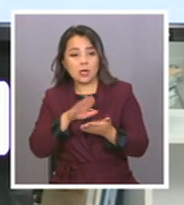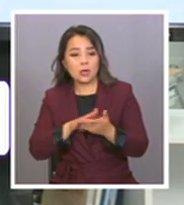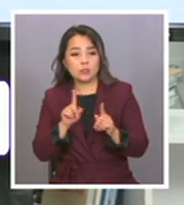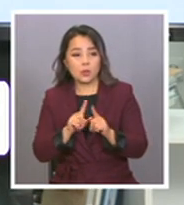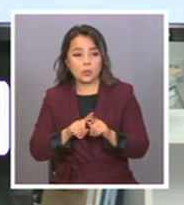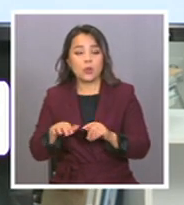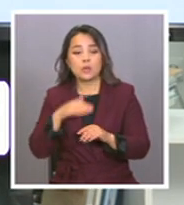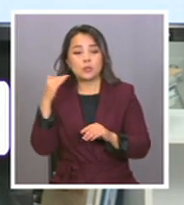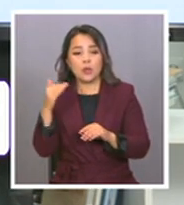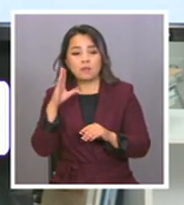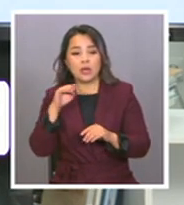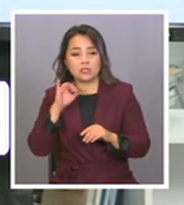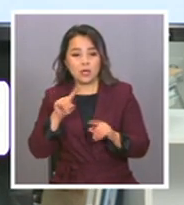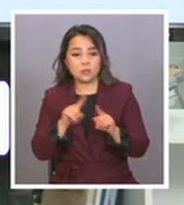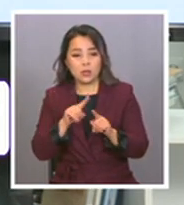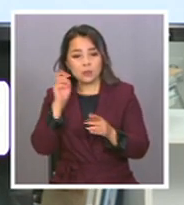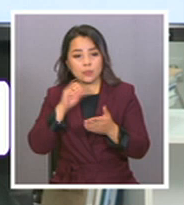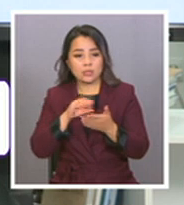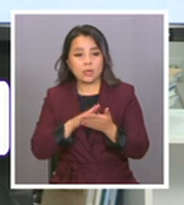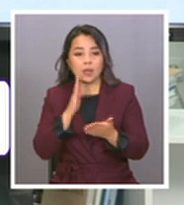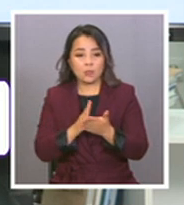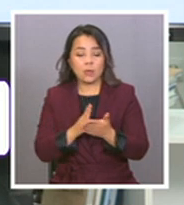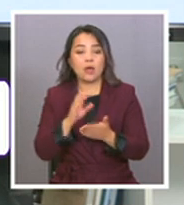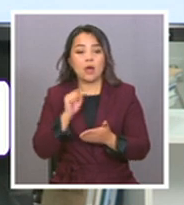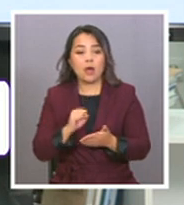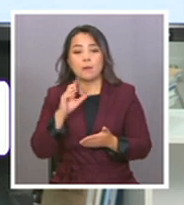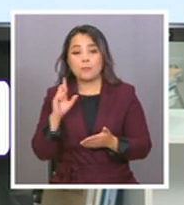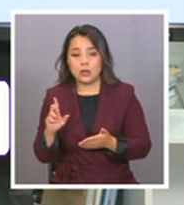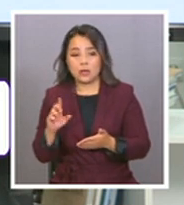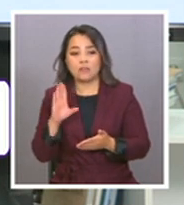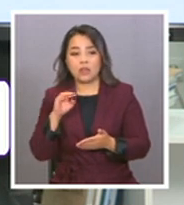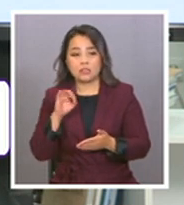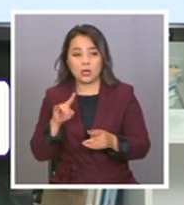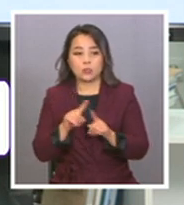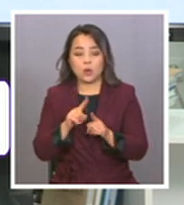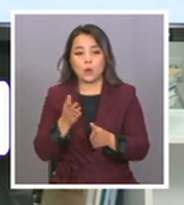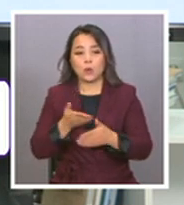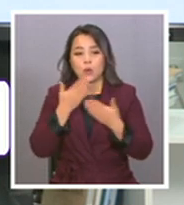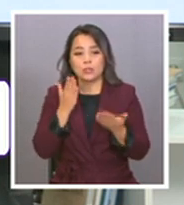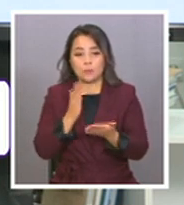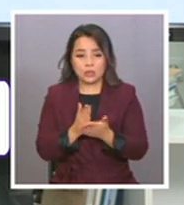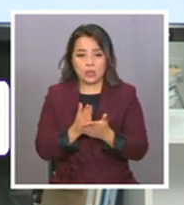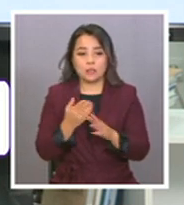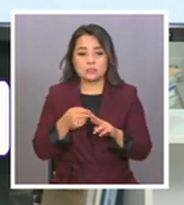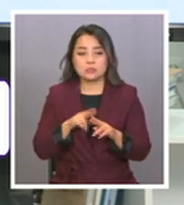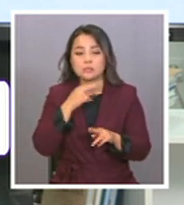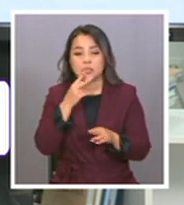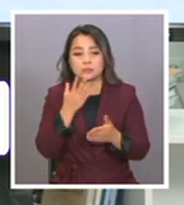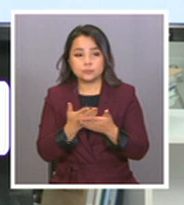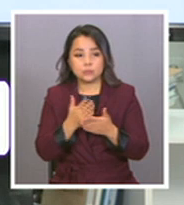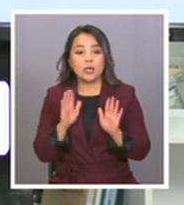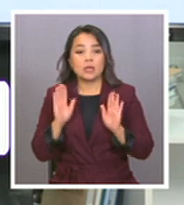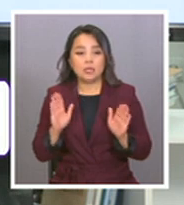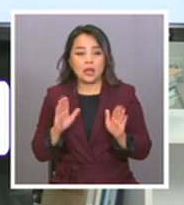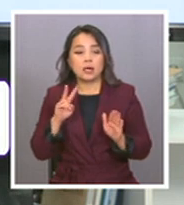төбесіне векторлық белгіні қоямыз. Яғни АБ вектор деп оқимыз. Қарап отырсаңыздар, тек қана біз